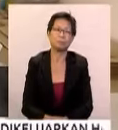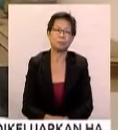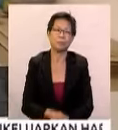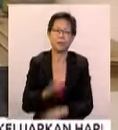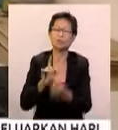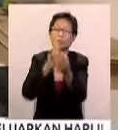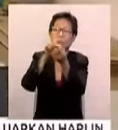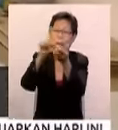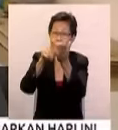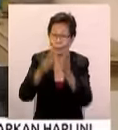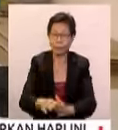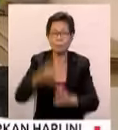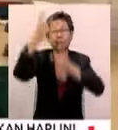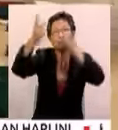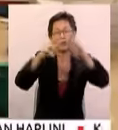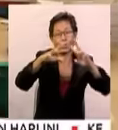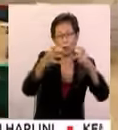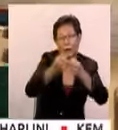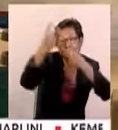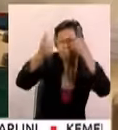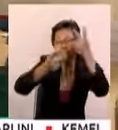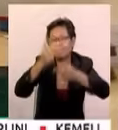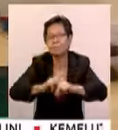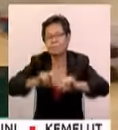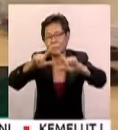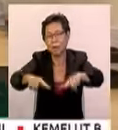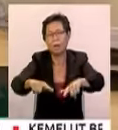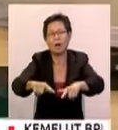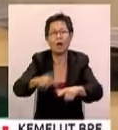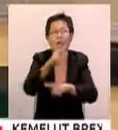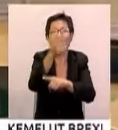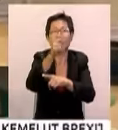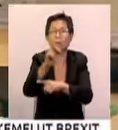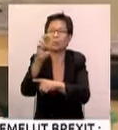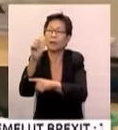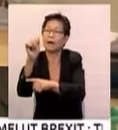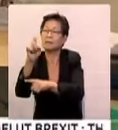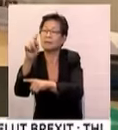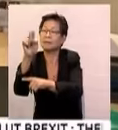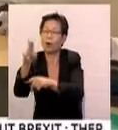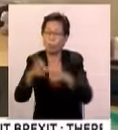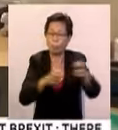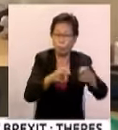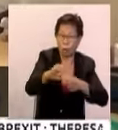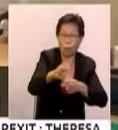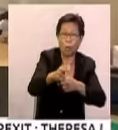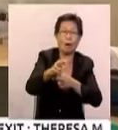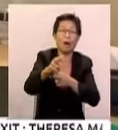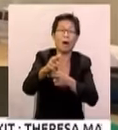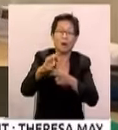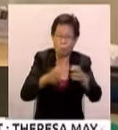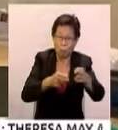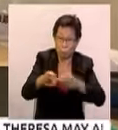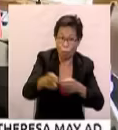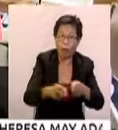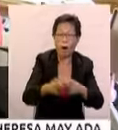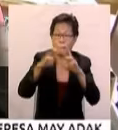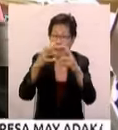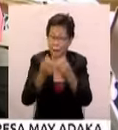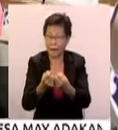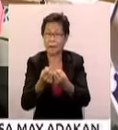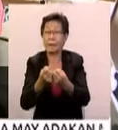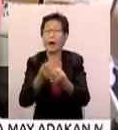Beliau ditemui media selepas melawat bengkel ini yang terletak dalam kawasan Dun Rantau. Sementara itu, pengurus bengkel Seri 9, Harun Nasheed